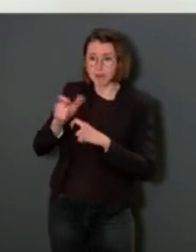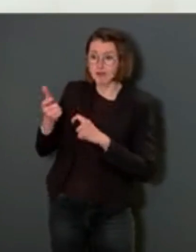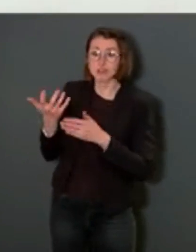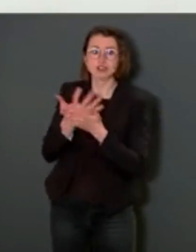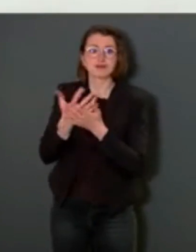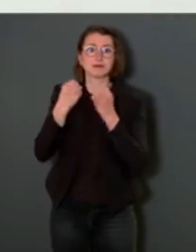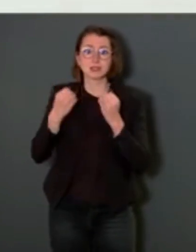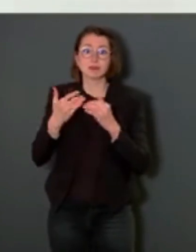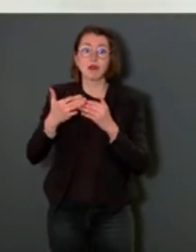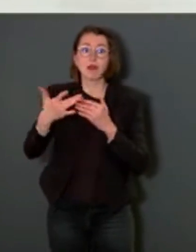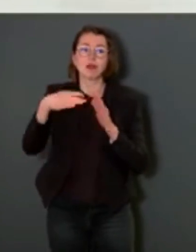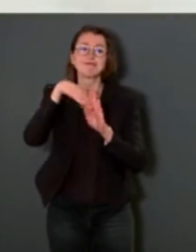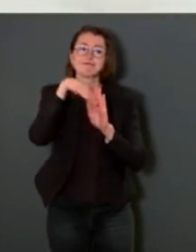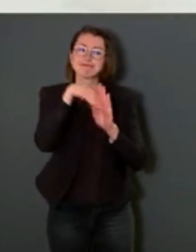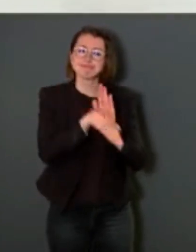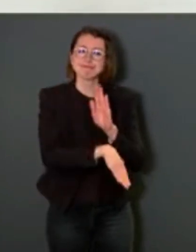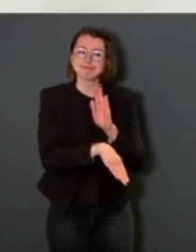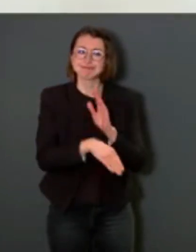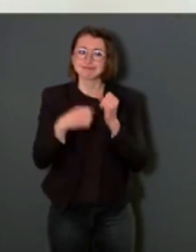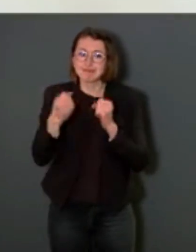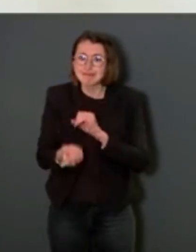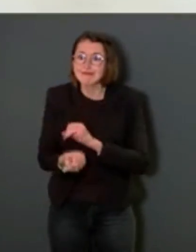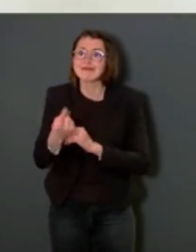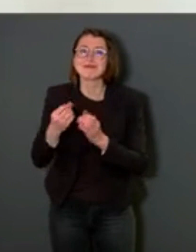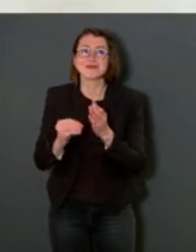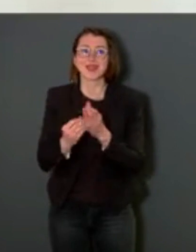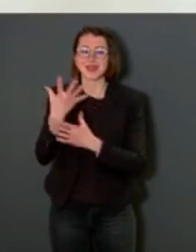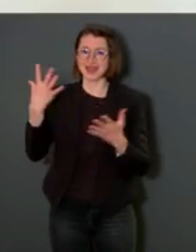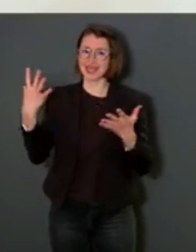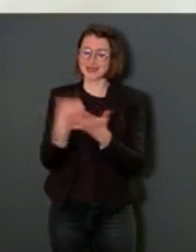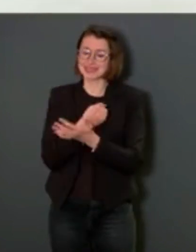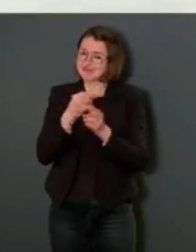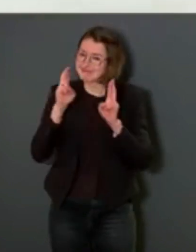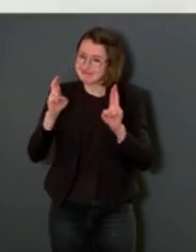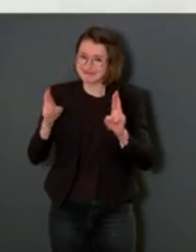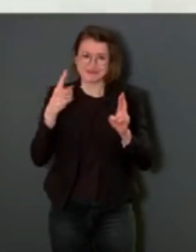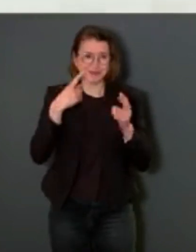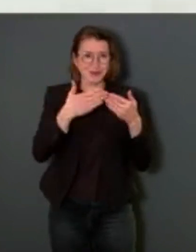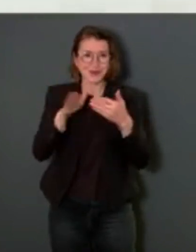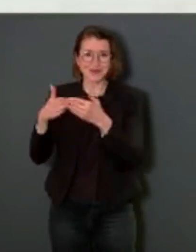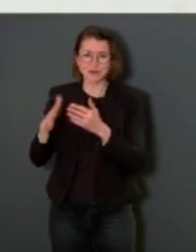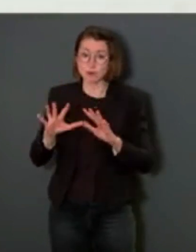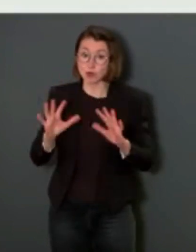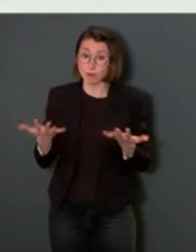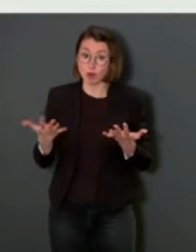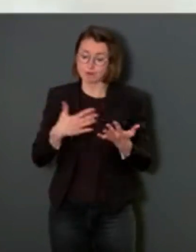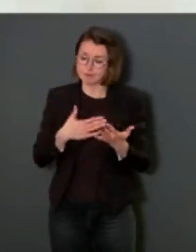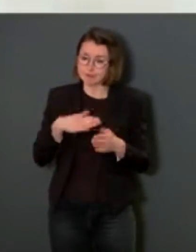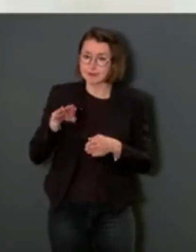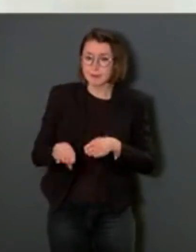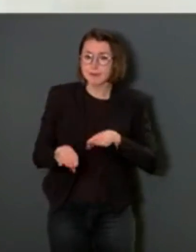nous espérons tous. Et nous le ferons pas par pas, comme on l'a fait jusque